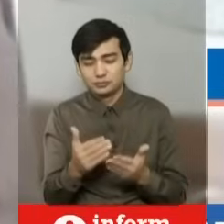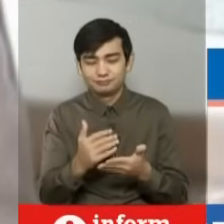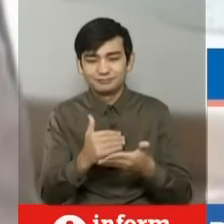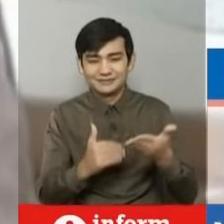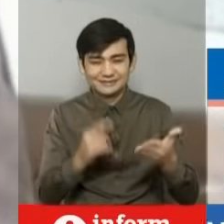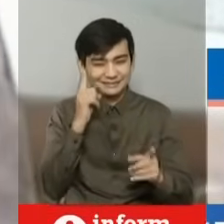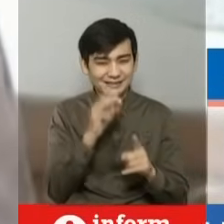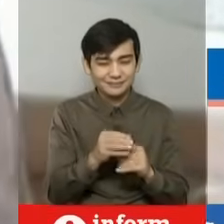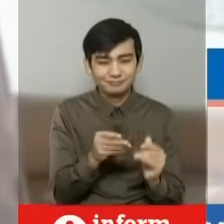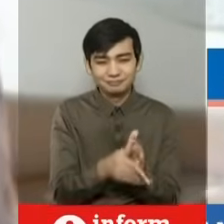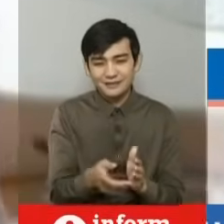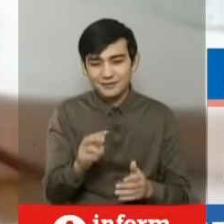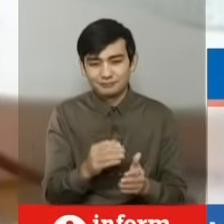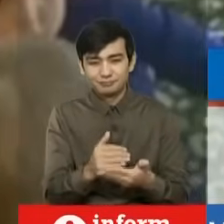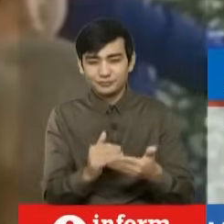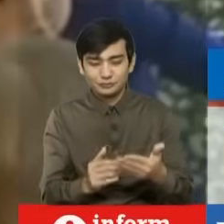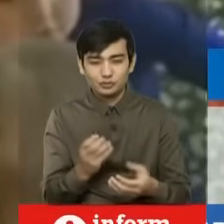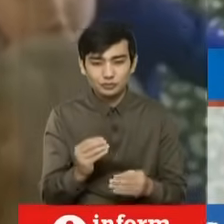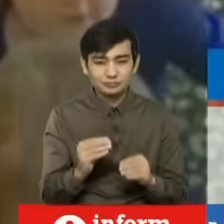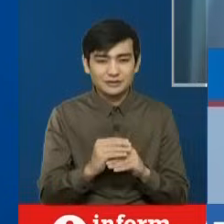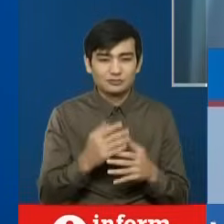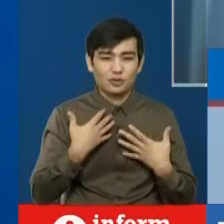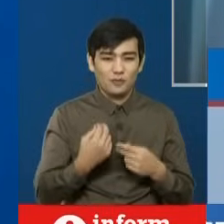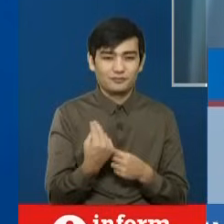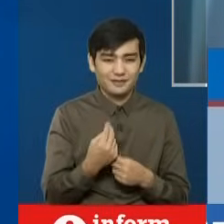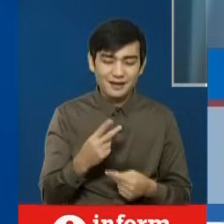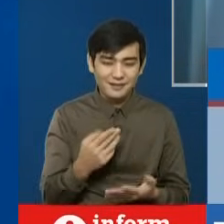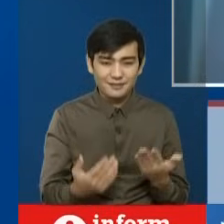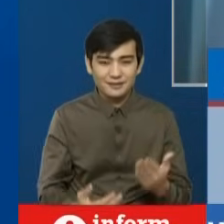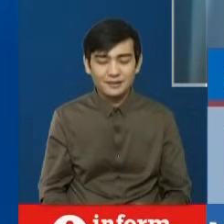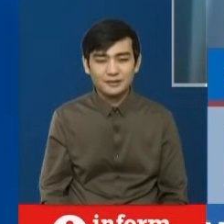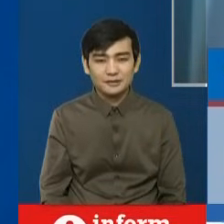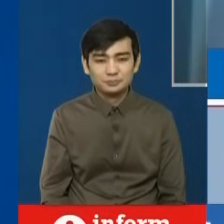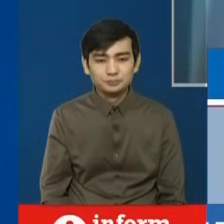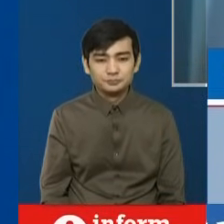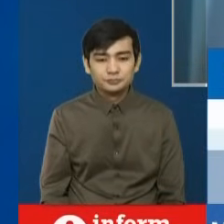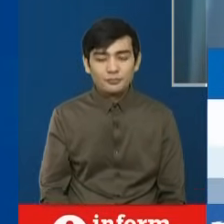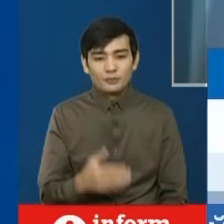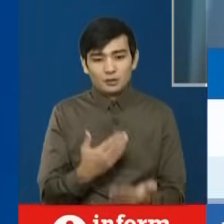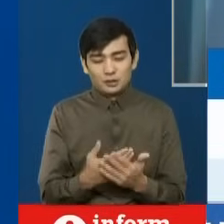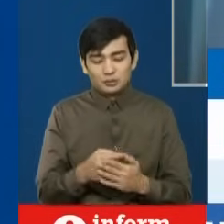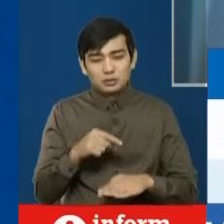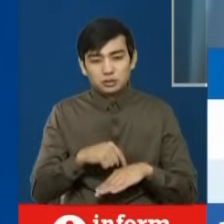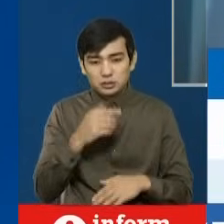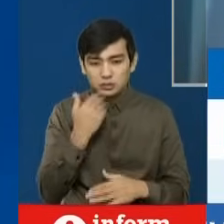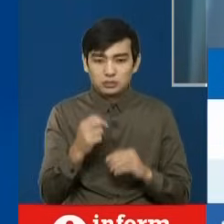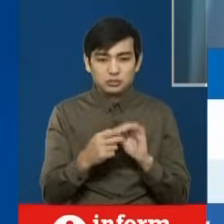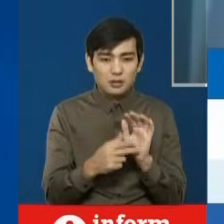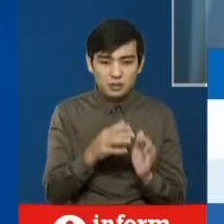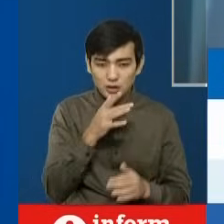целевого назначения денег хотя бы в оздоровительных целях Я думаю если допустим не ожидая 18